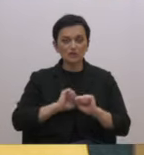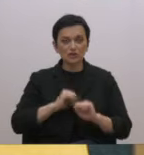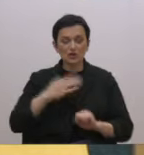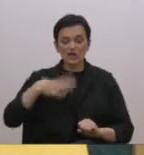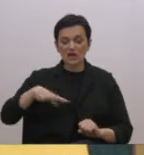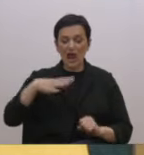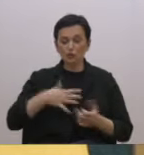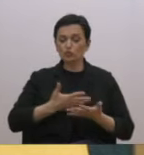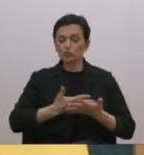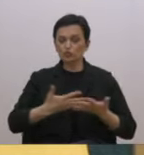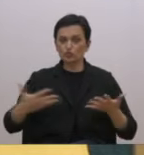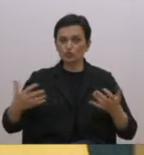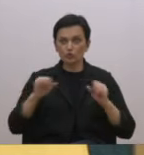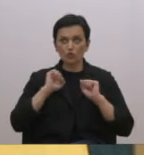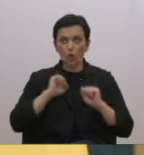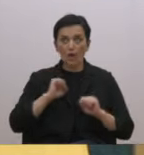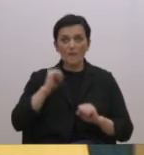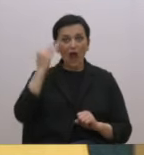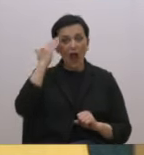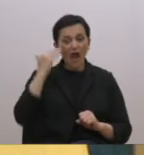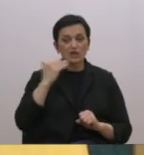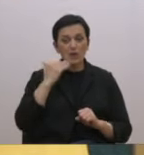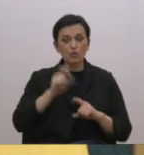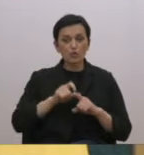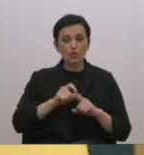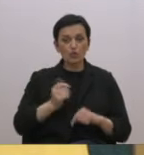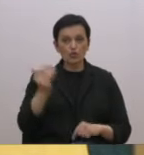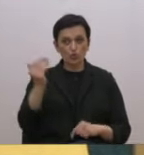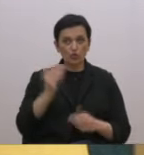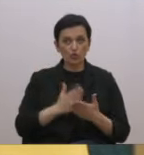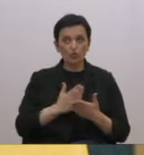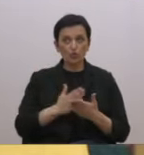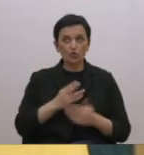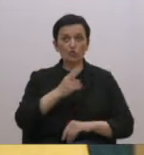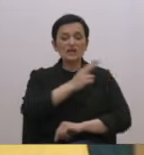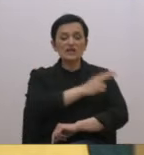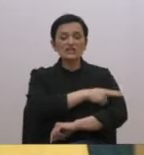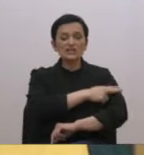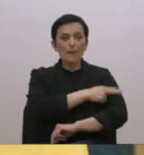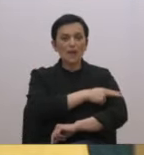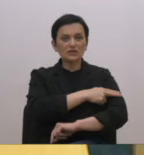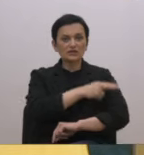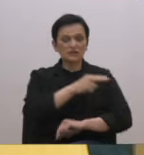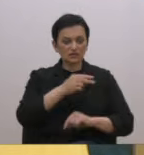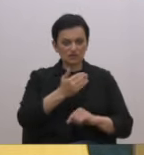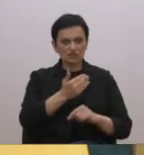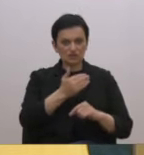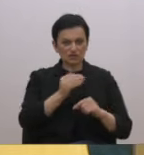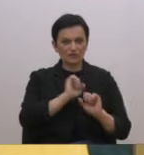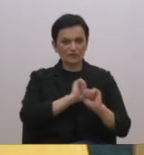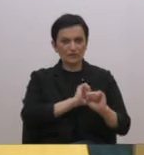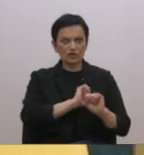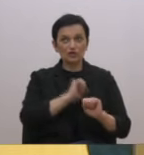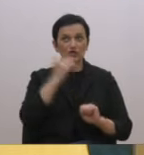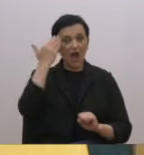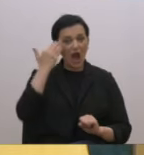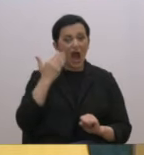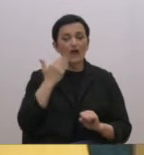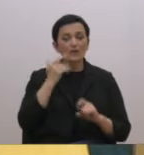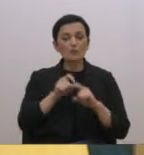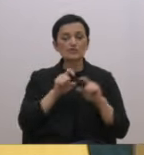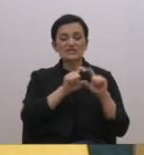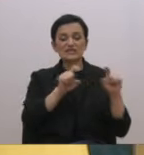ქართულ სუფრას, რომელიც არაბული სიტყვაა. ვიცავთ თამადის ინსტიტუტს, რომელიც არის არაბული სიტყვა